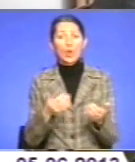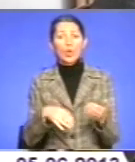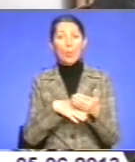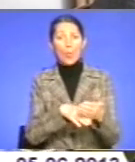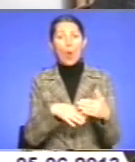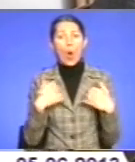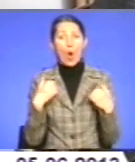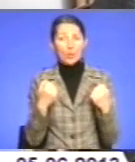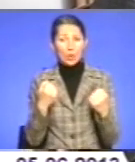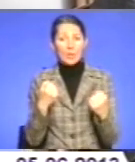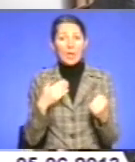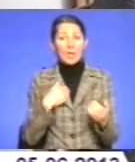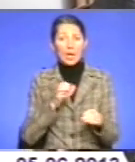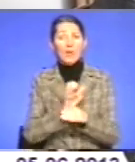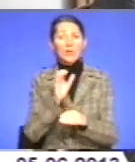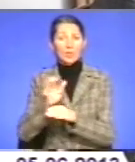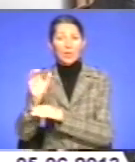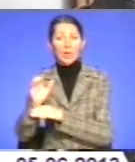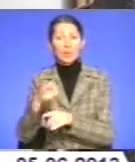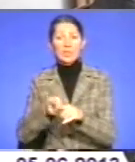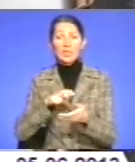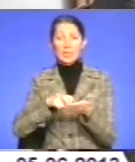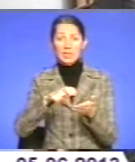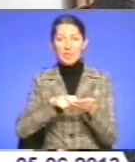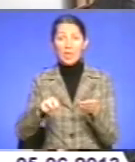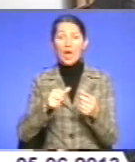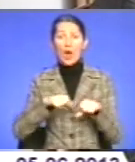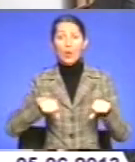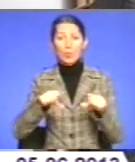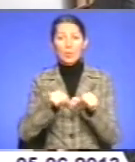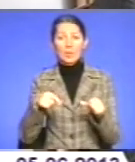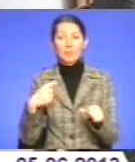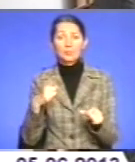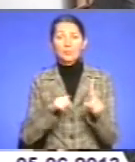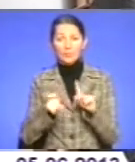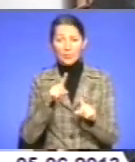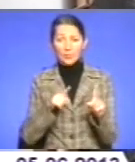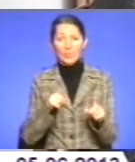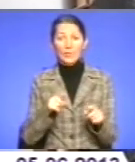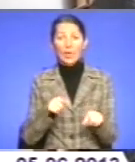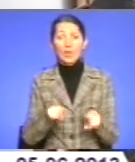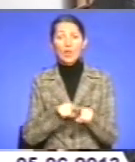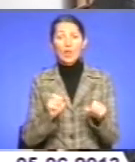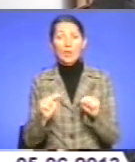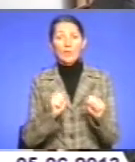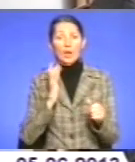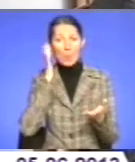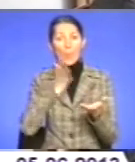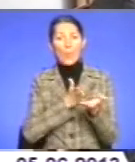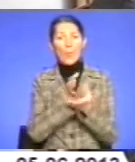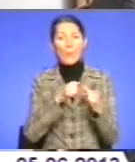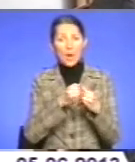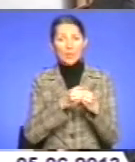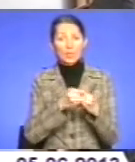Я адресую ці листи на профільні комісії Тернопільської обласної ради і також керівникам фракції з метою, що ці питання, як найгостріші